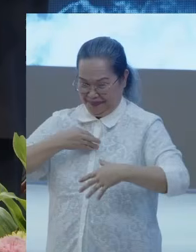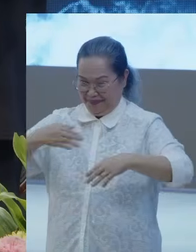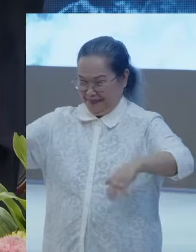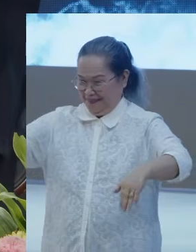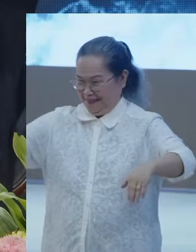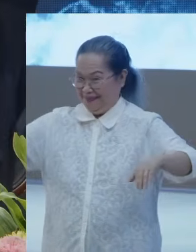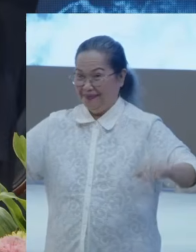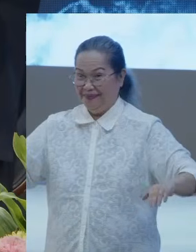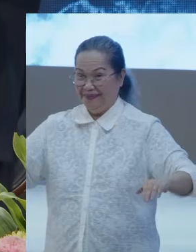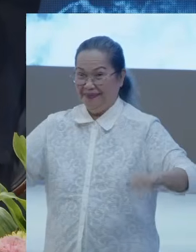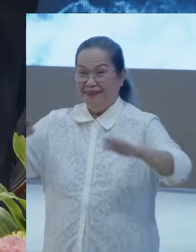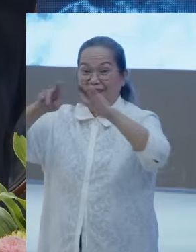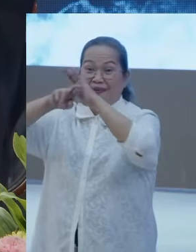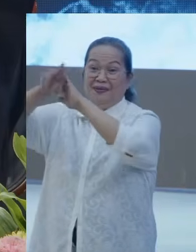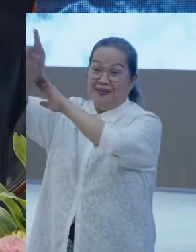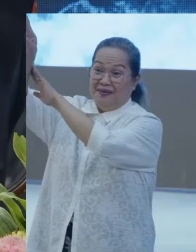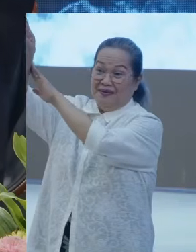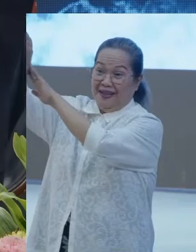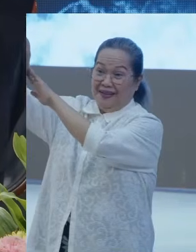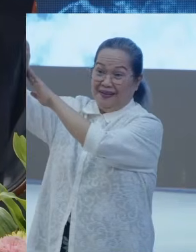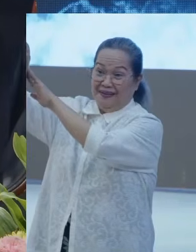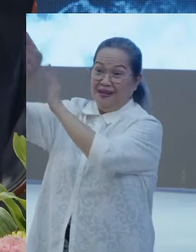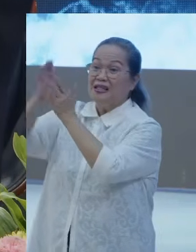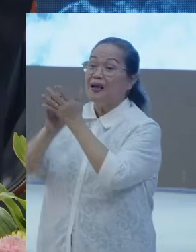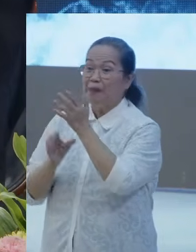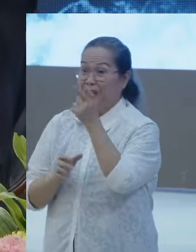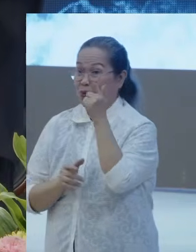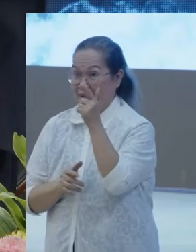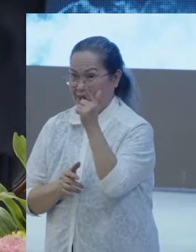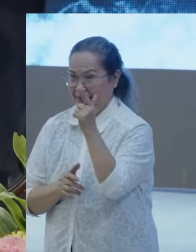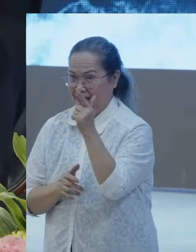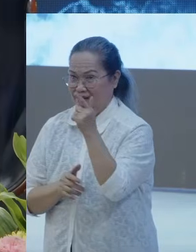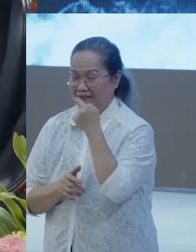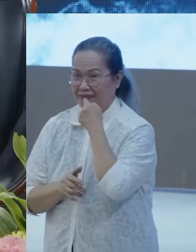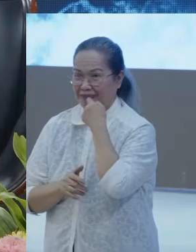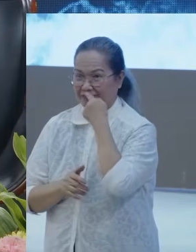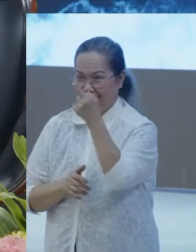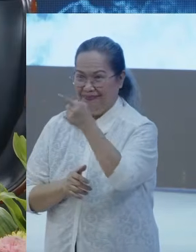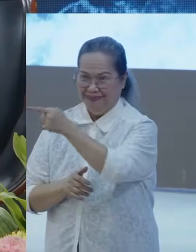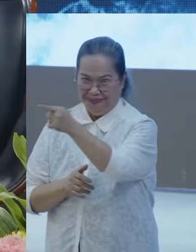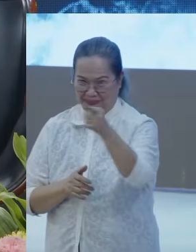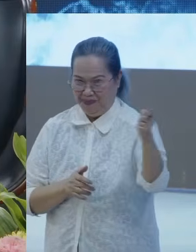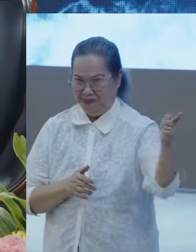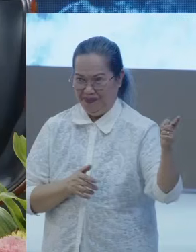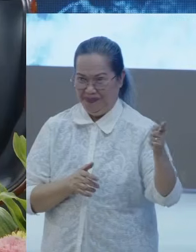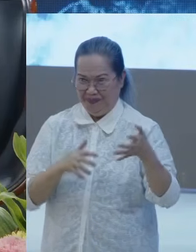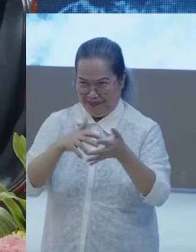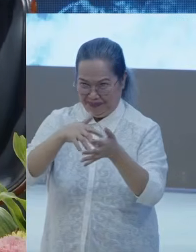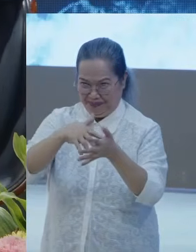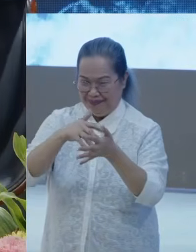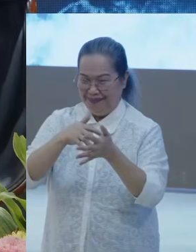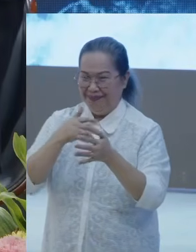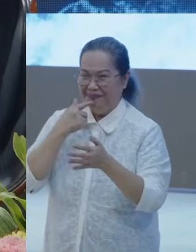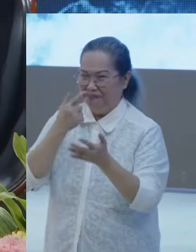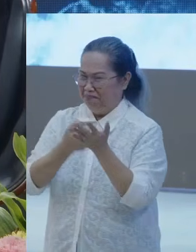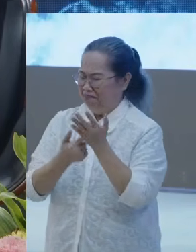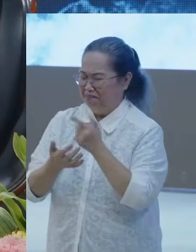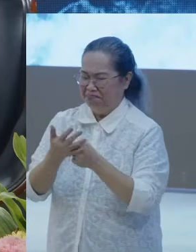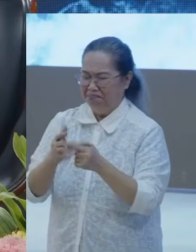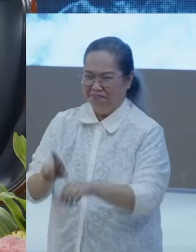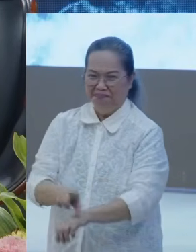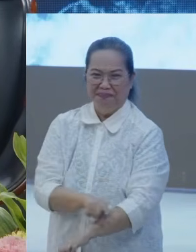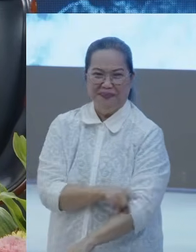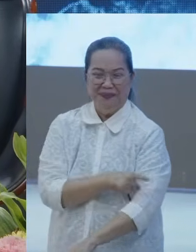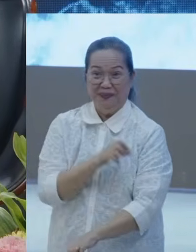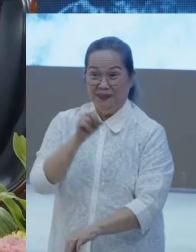Mahanap niyo po yun sa Revelation chapter 20. No? Homework niyo lang. No? Dahil matagal pong i-discuss yun. Kung